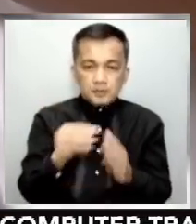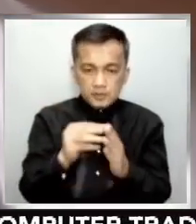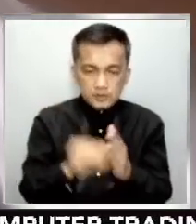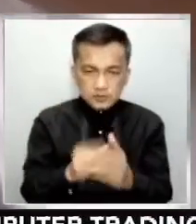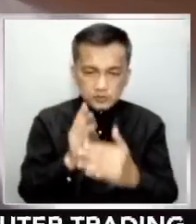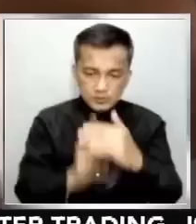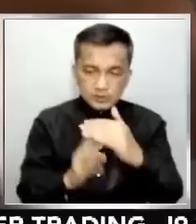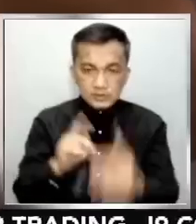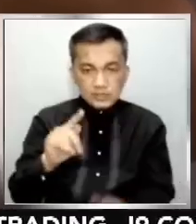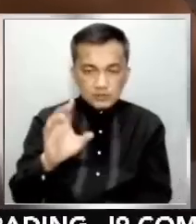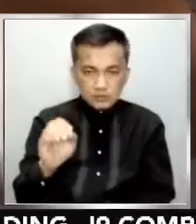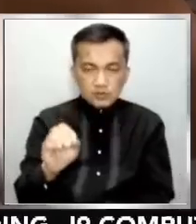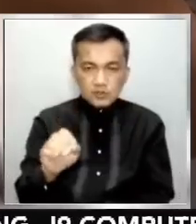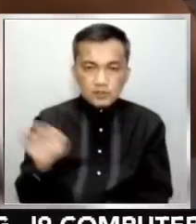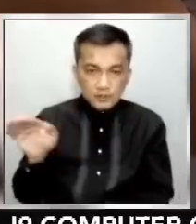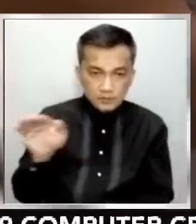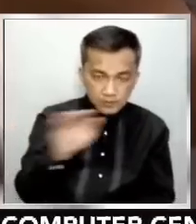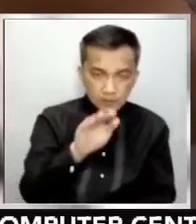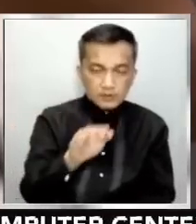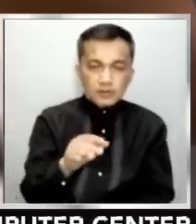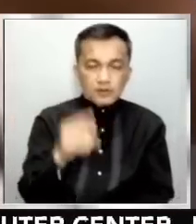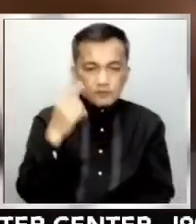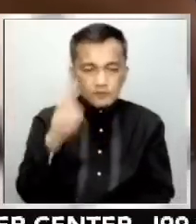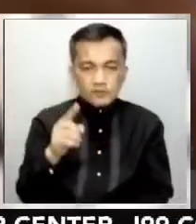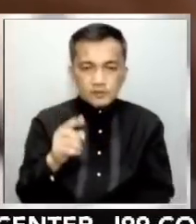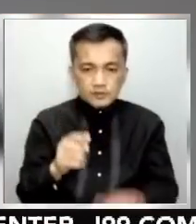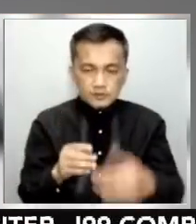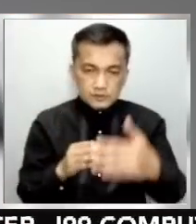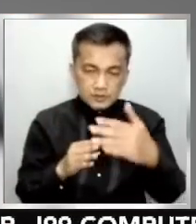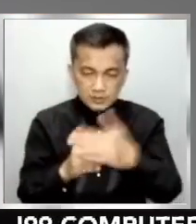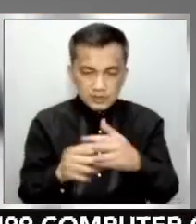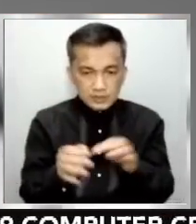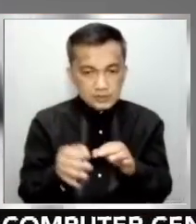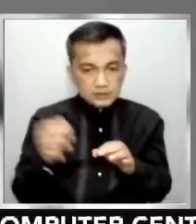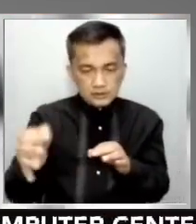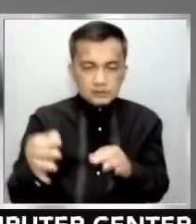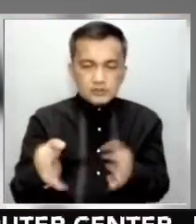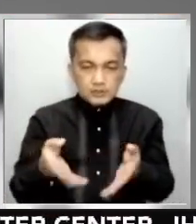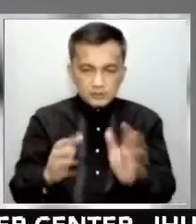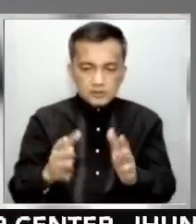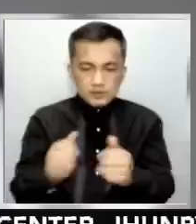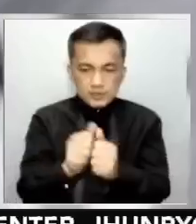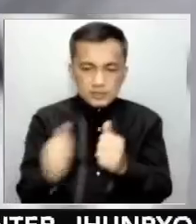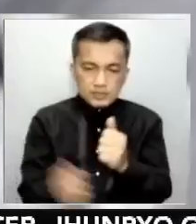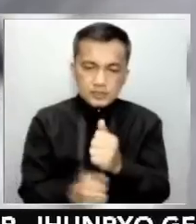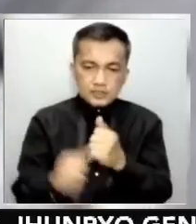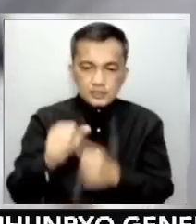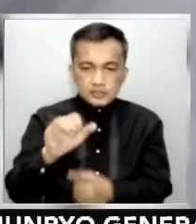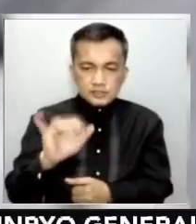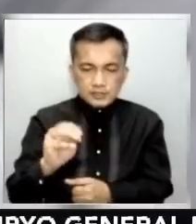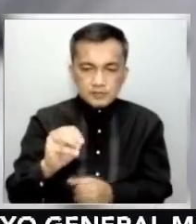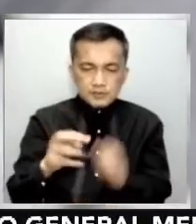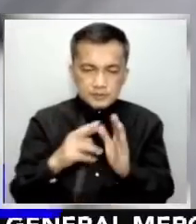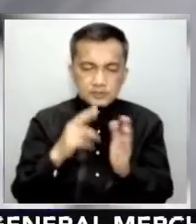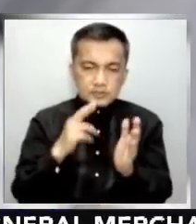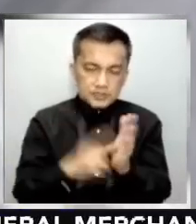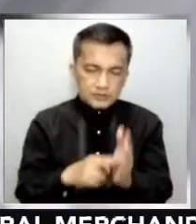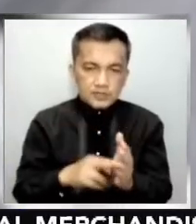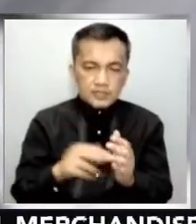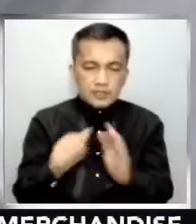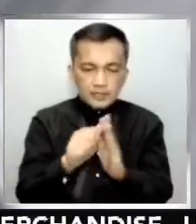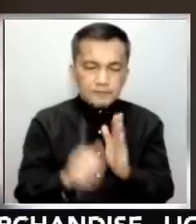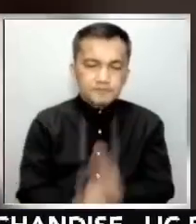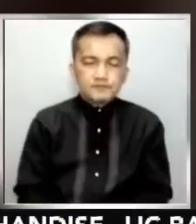naman panawagan nila palawigin ang deadline na pinapayagan naman sa ilalim ng SIM Registration Act. Gusto nating iwasan no,